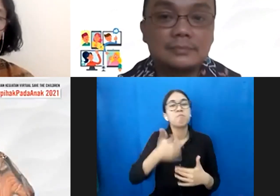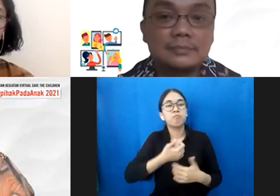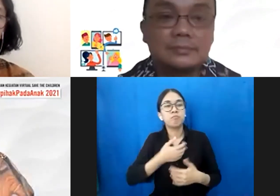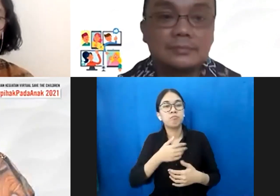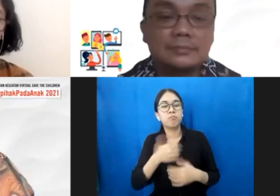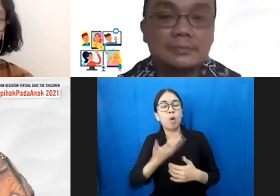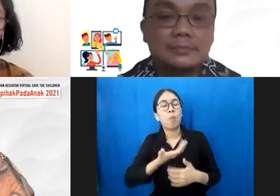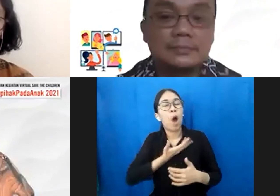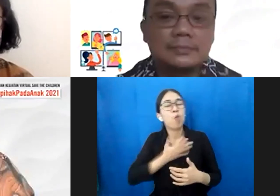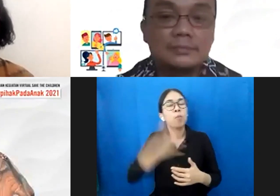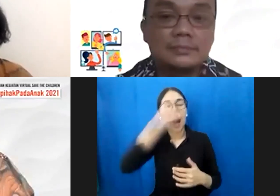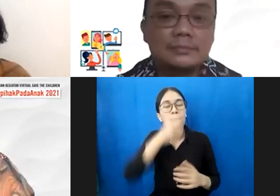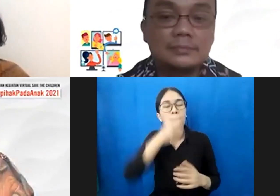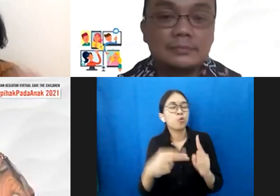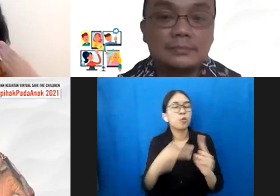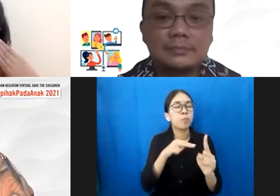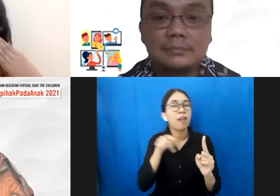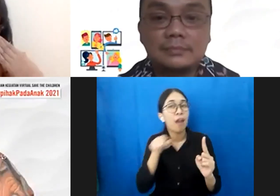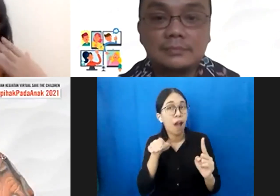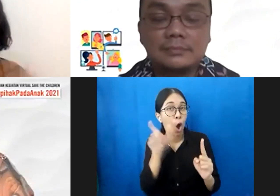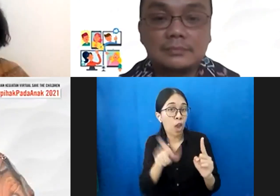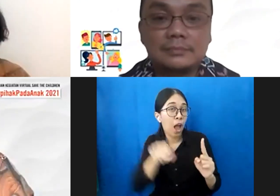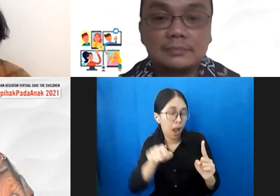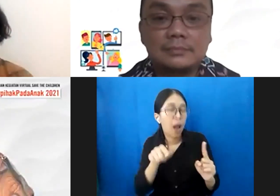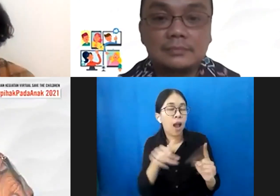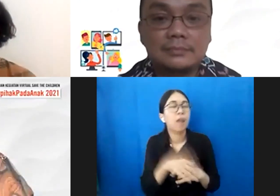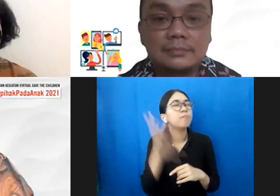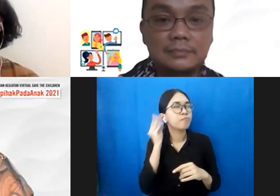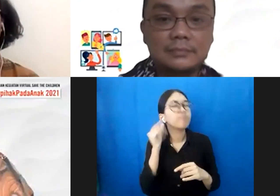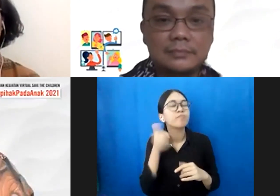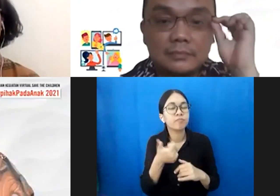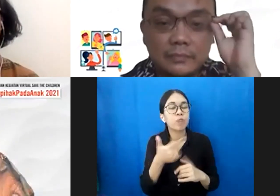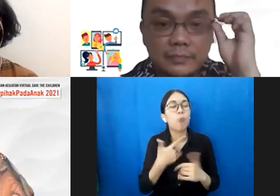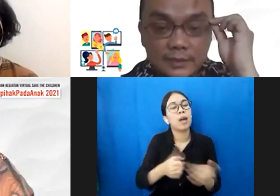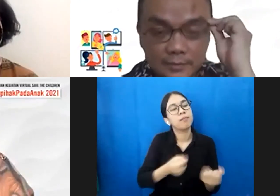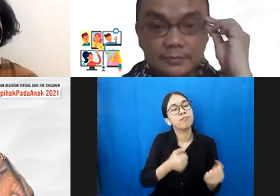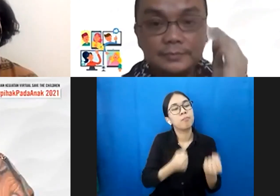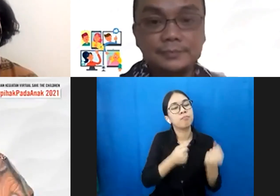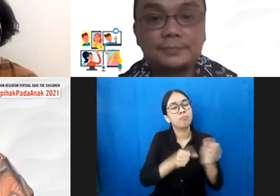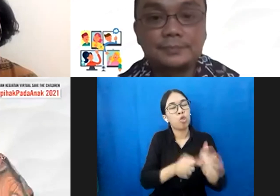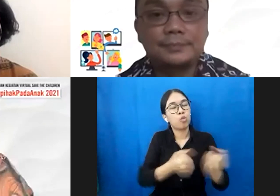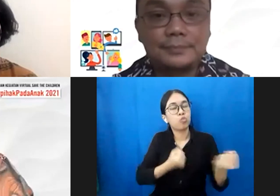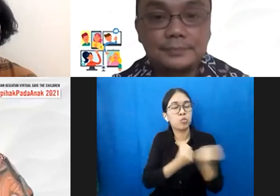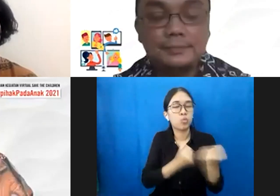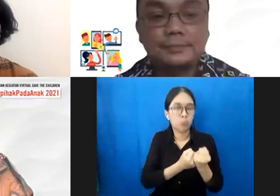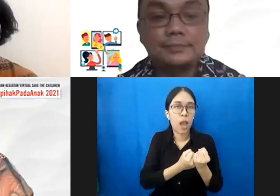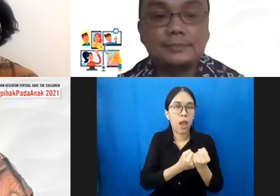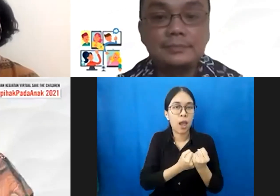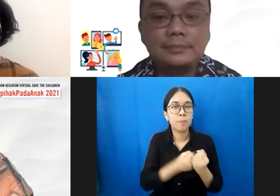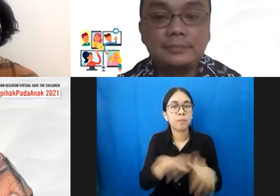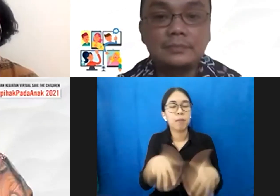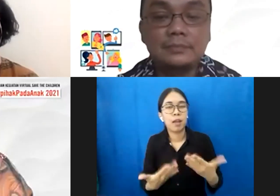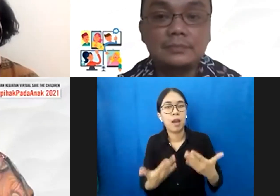dia, gitu ya. Baru kemudian kita masuk ke bagaimana membantu memberikan dukungan-dukungan praktis, kemudian bagaimana